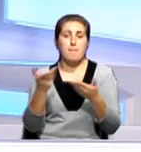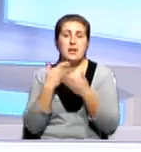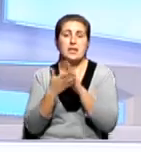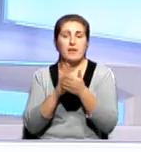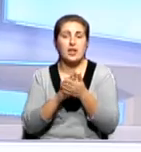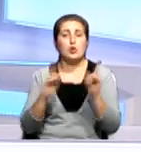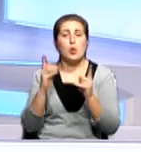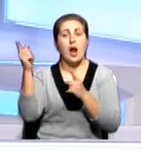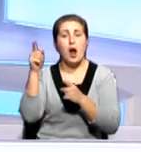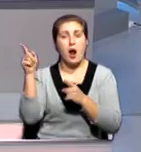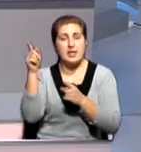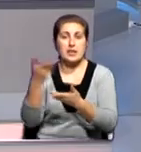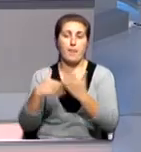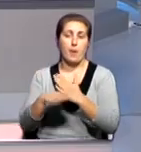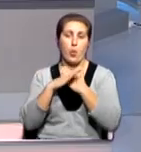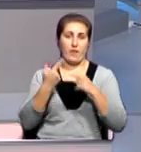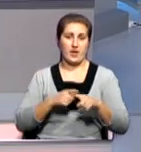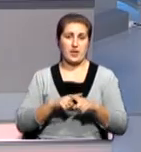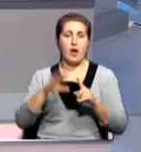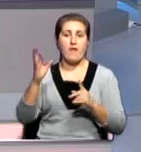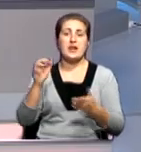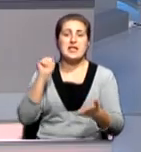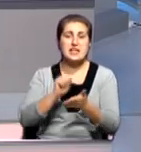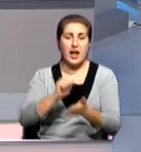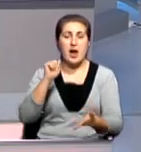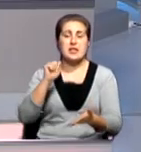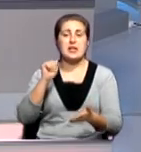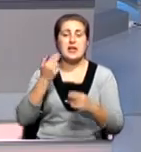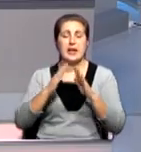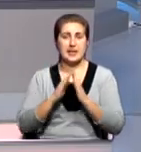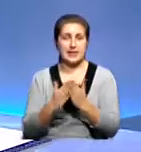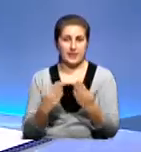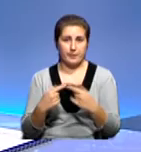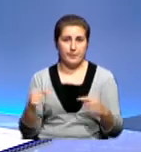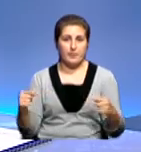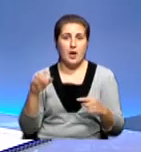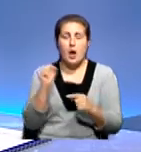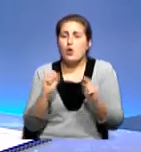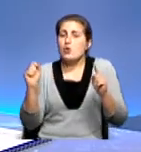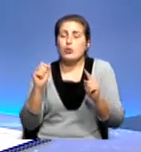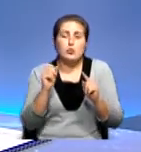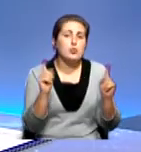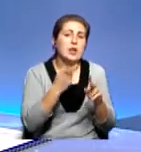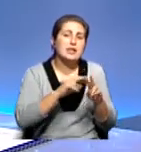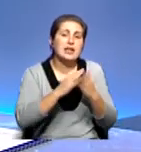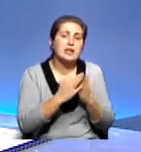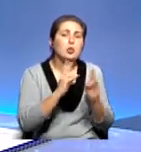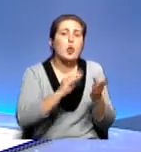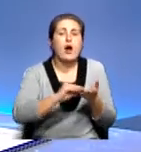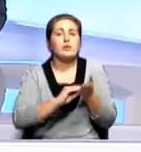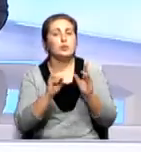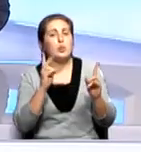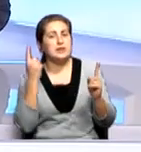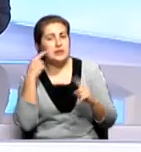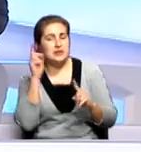что они нам помогут в этом то есть в издании в издании А что именно за книги Кто автор что за сказки знаете